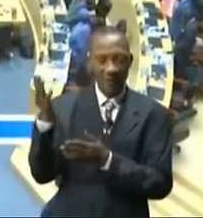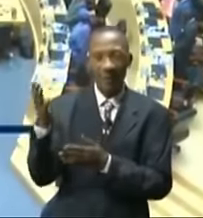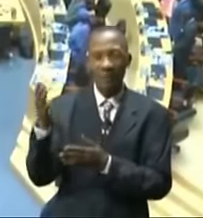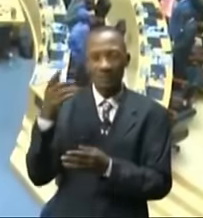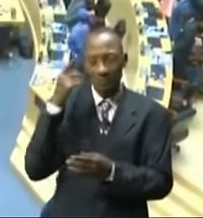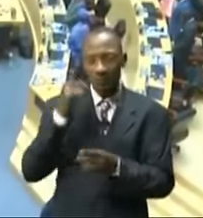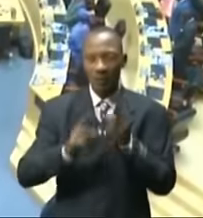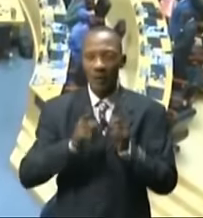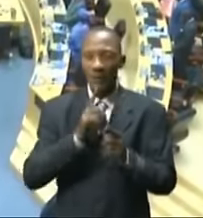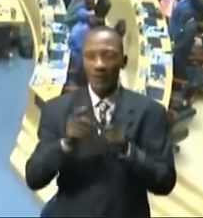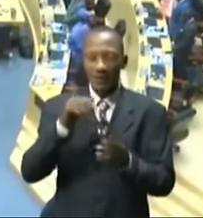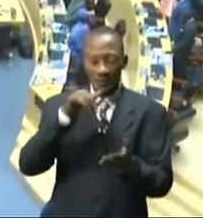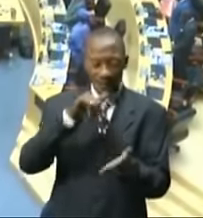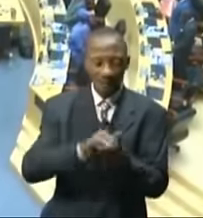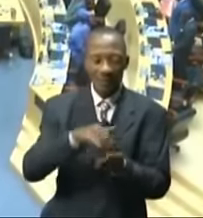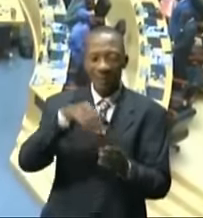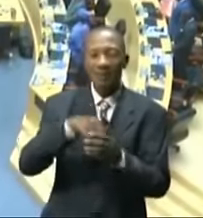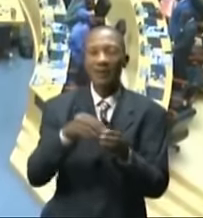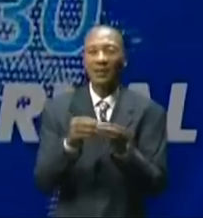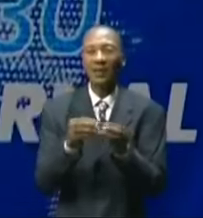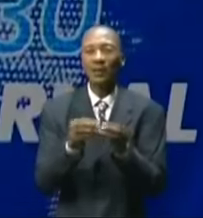d'État et de gouvernement.